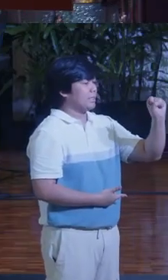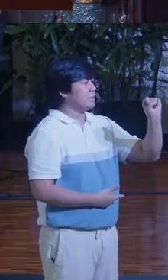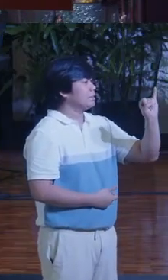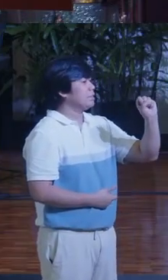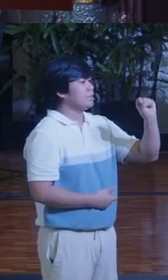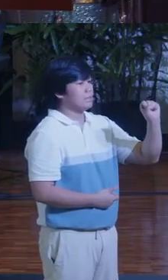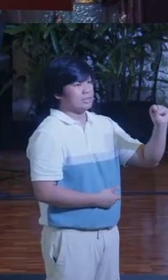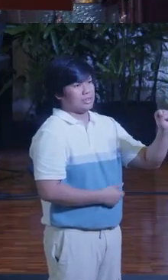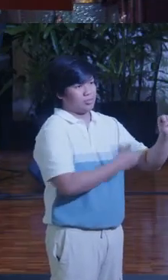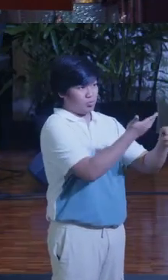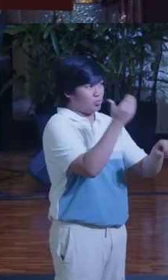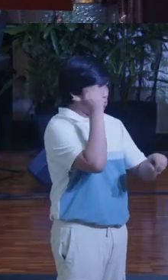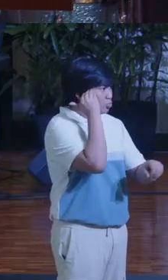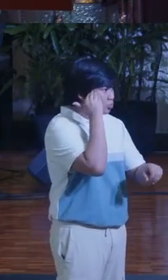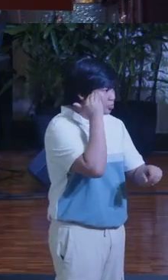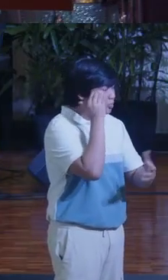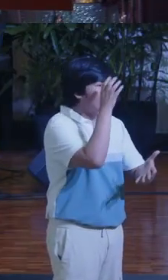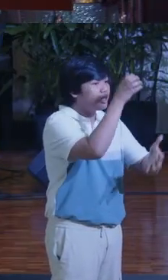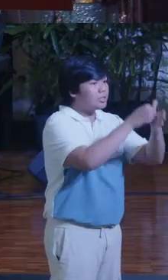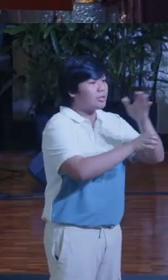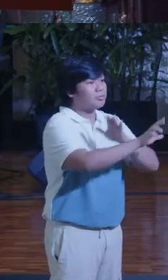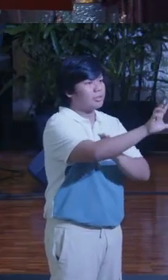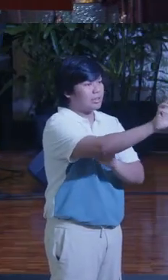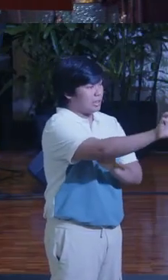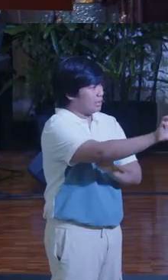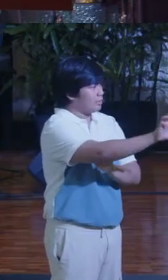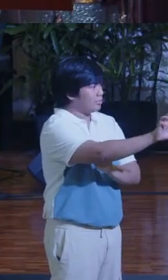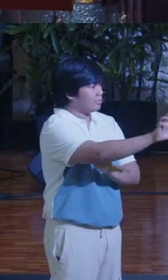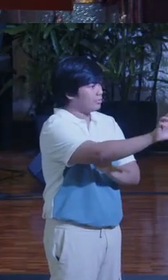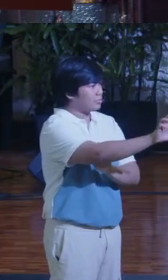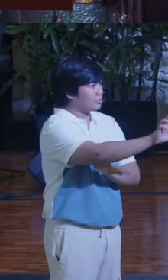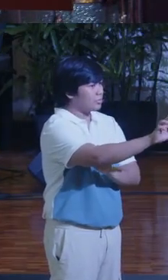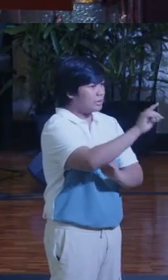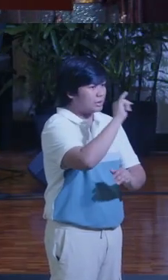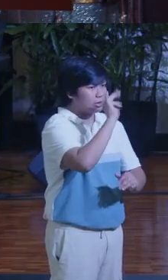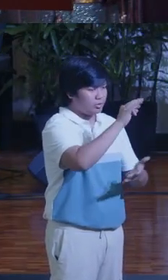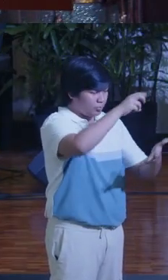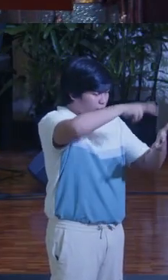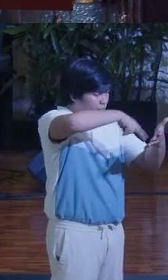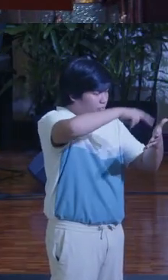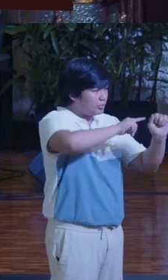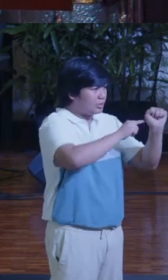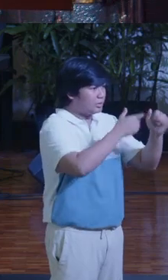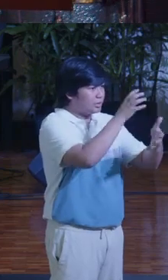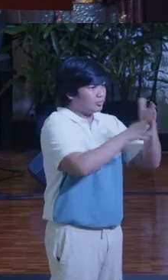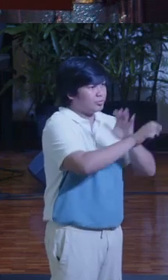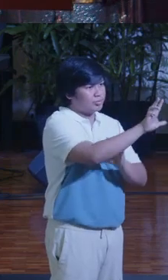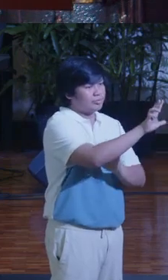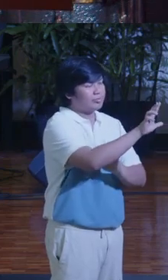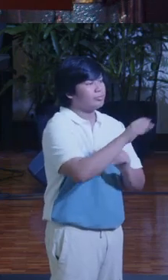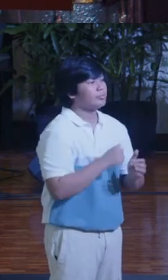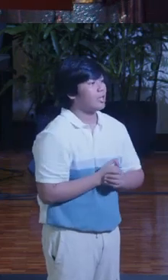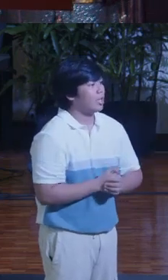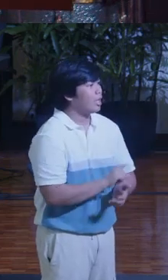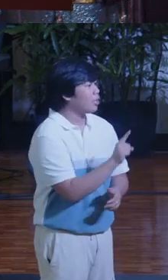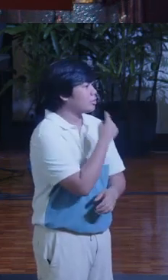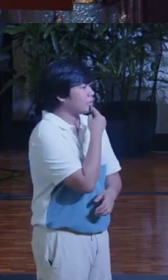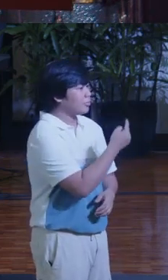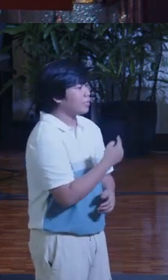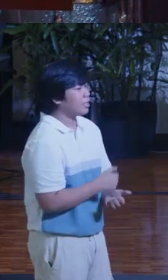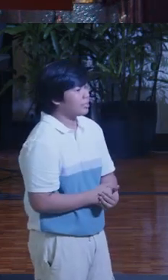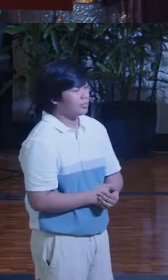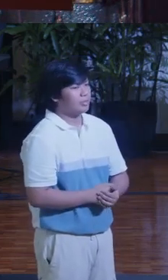nyo, sa chapter 3, kung ating babalikan saglit, no? Meron